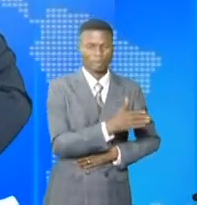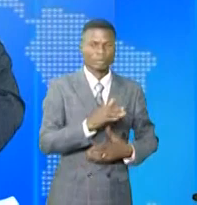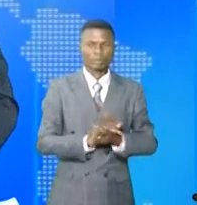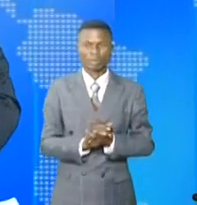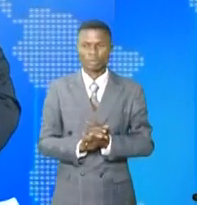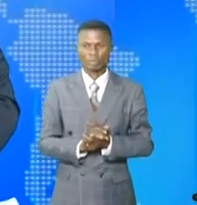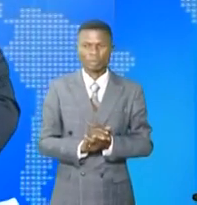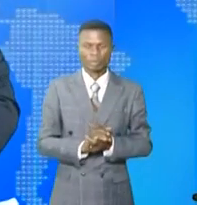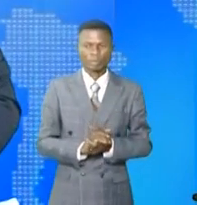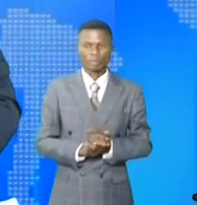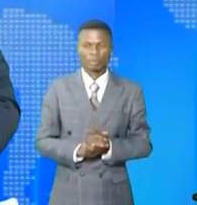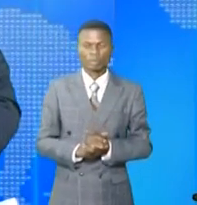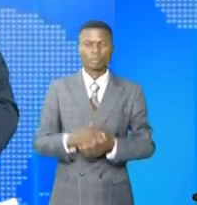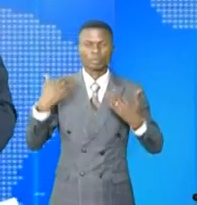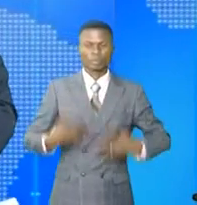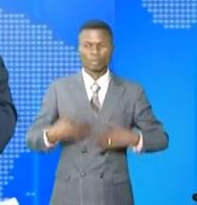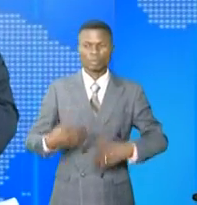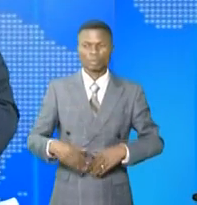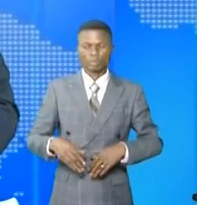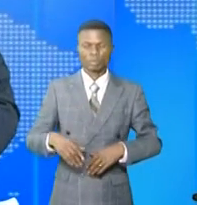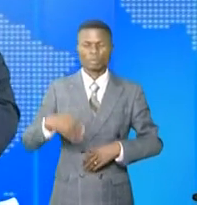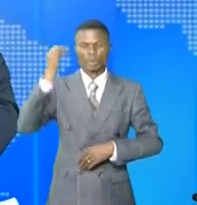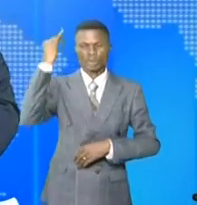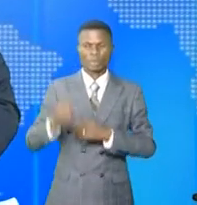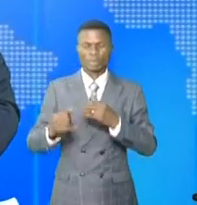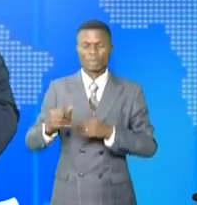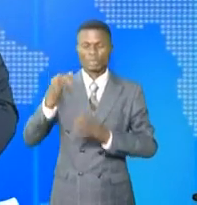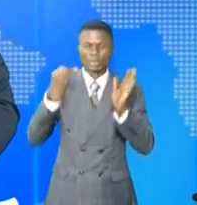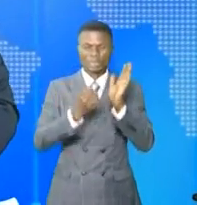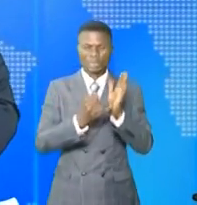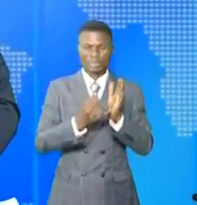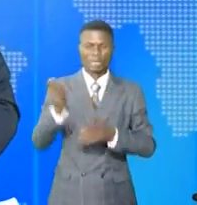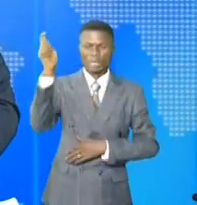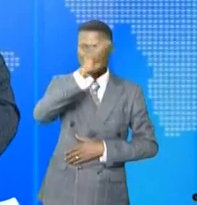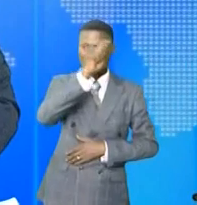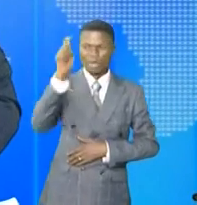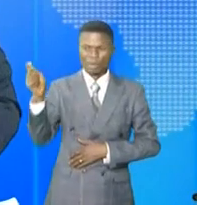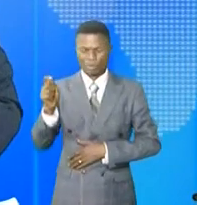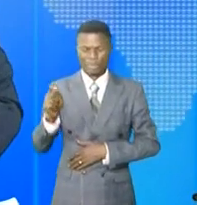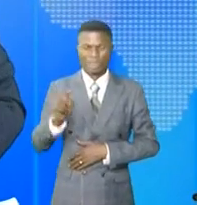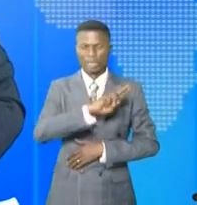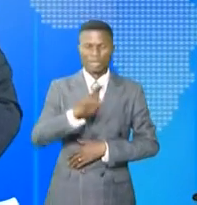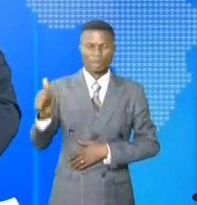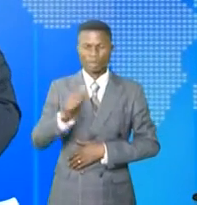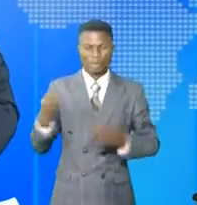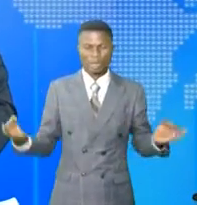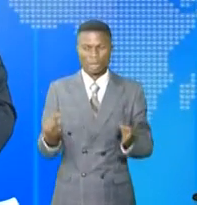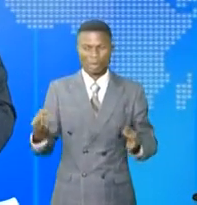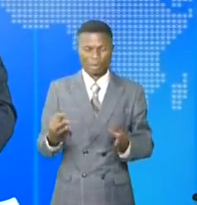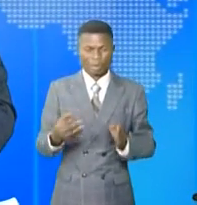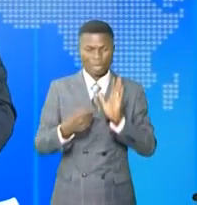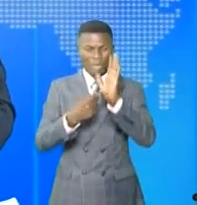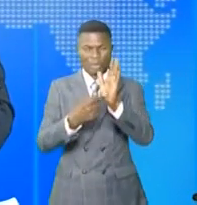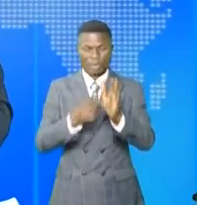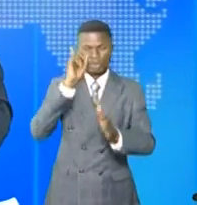En prélude de la célébration de festivités du 6 avril 2021 à Kamba, aux festivités qui vont